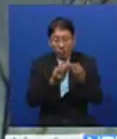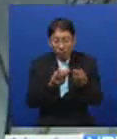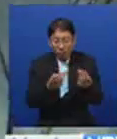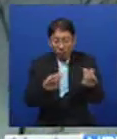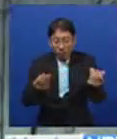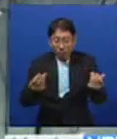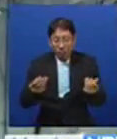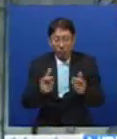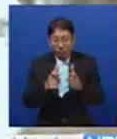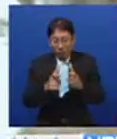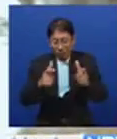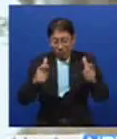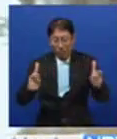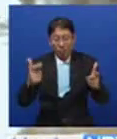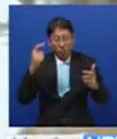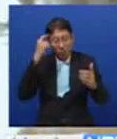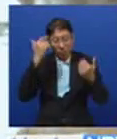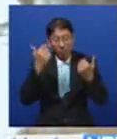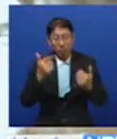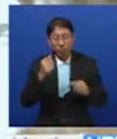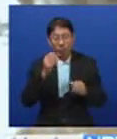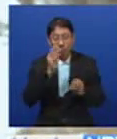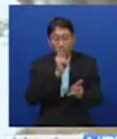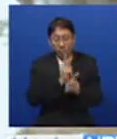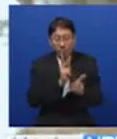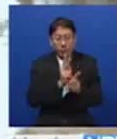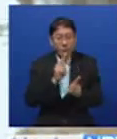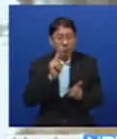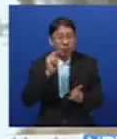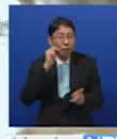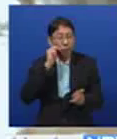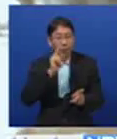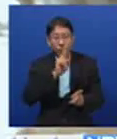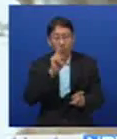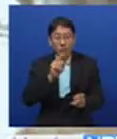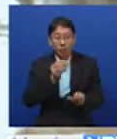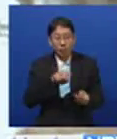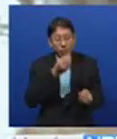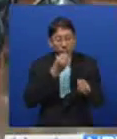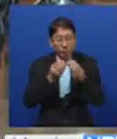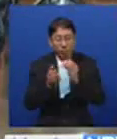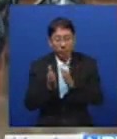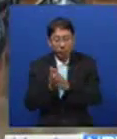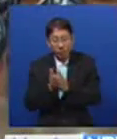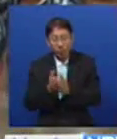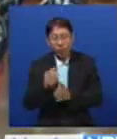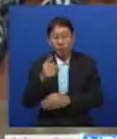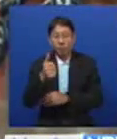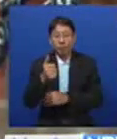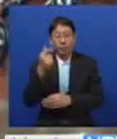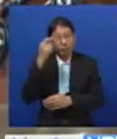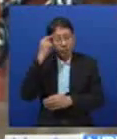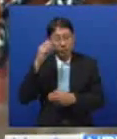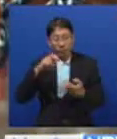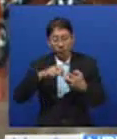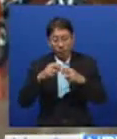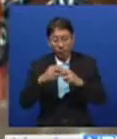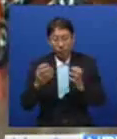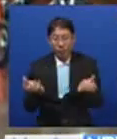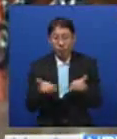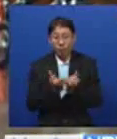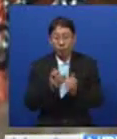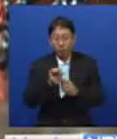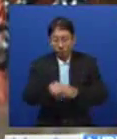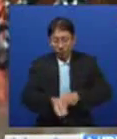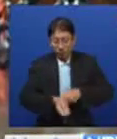ป็นบริเวณกว้างนะคะเนื่องจากว่าต้องทำการกักเก็บน้ำไว้ใช้สำหรับอุปโภคและก็บริโภคนั่นเองซึ่งส่งผลกระทบต่อพี่น้องเก